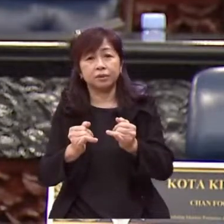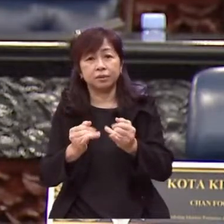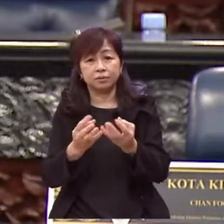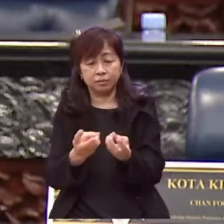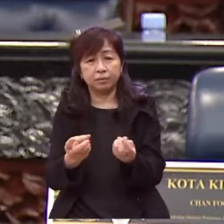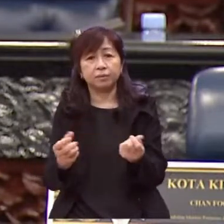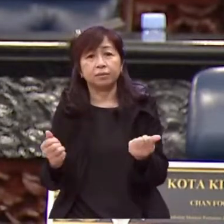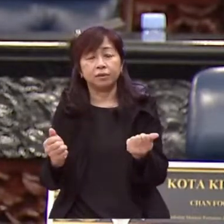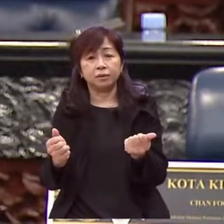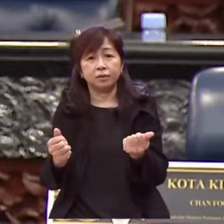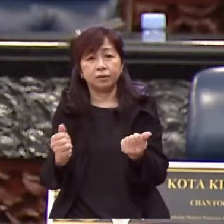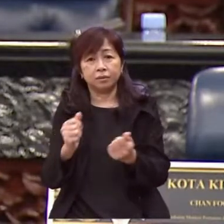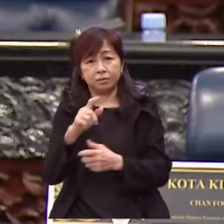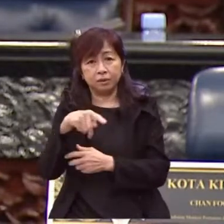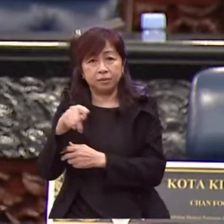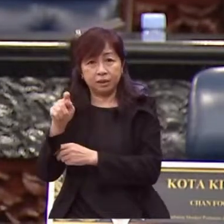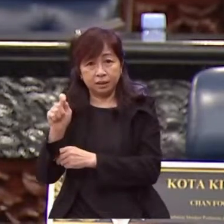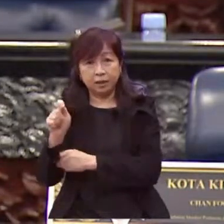mengadakan